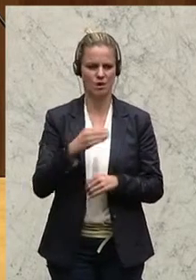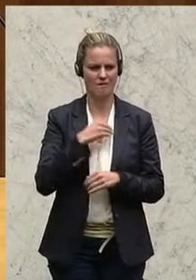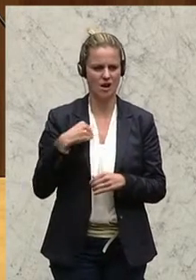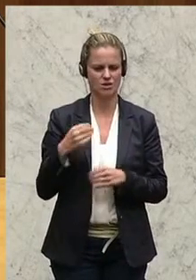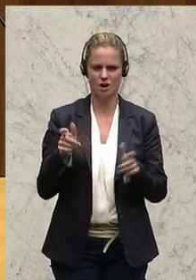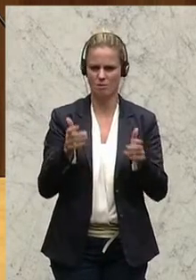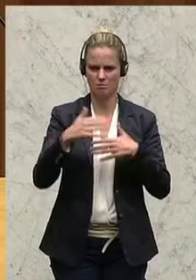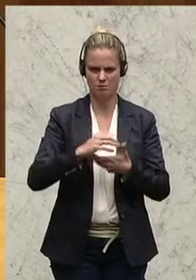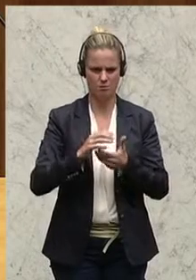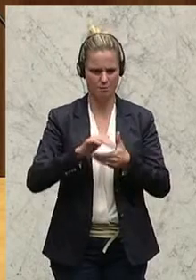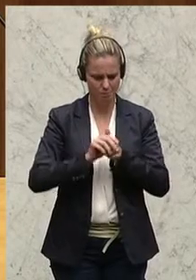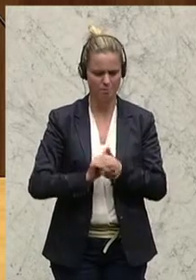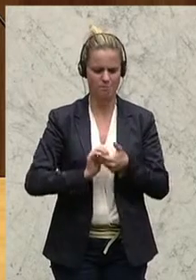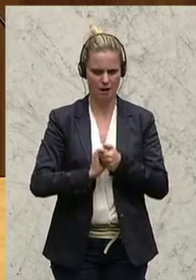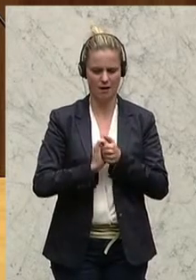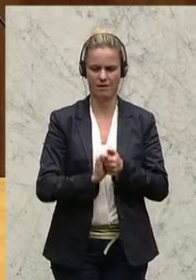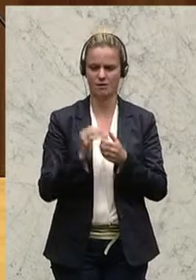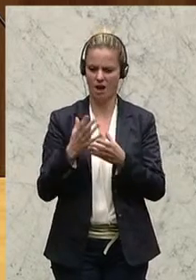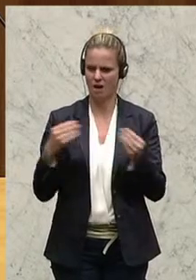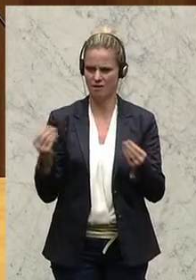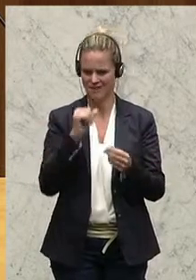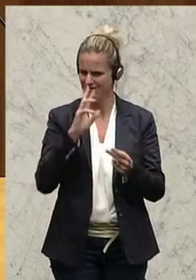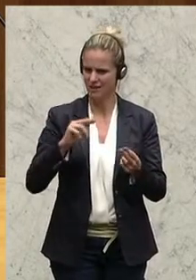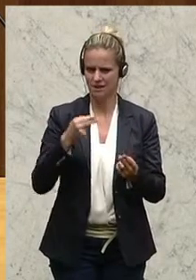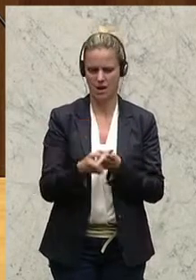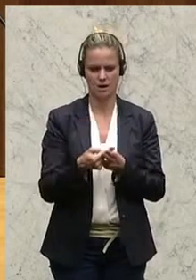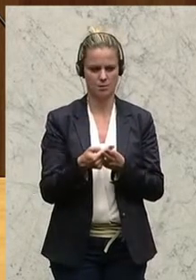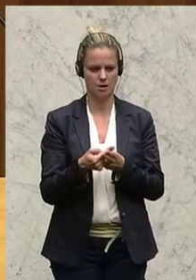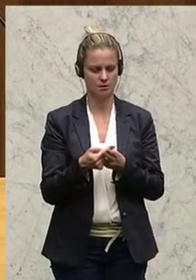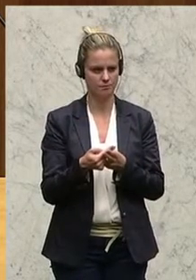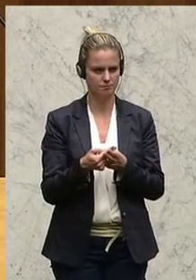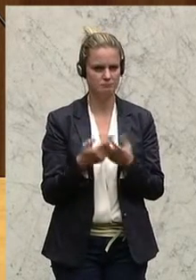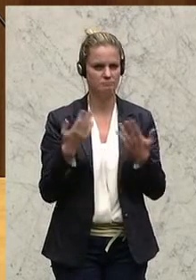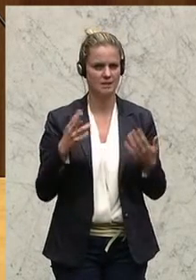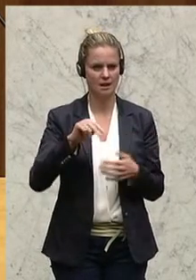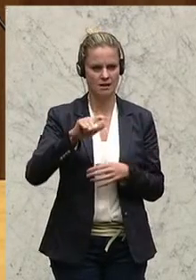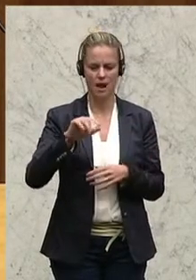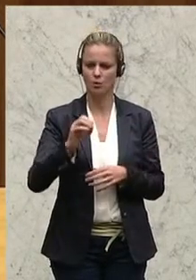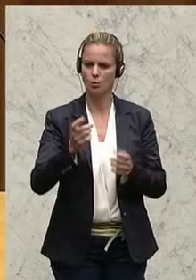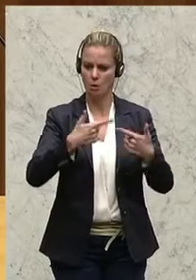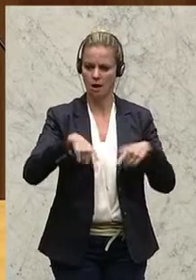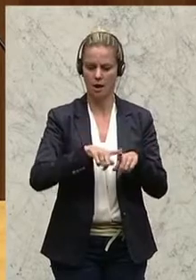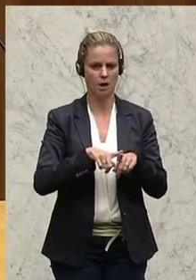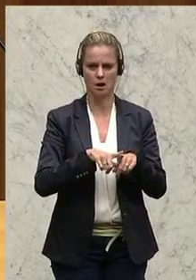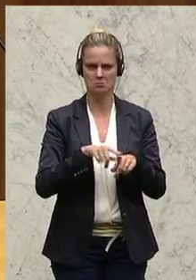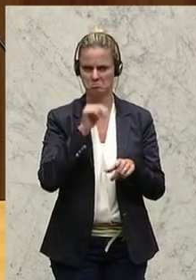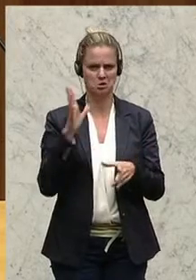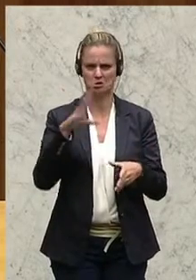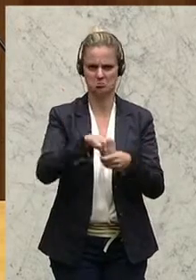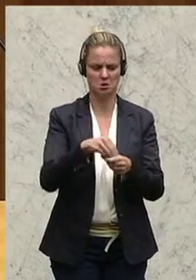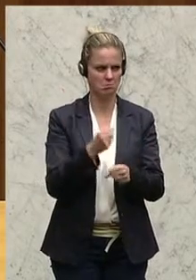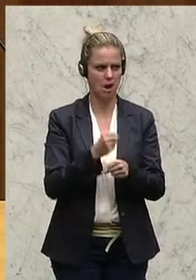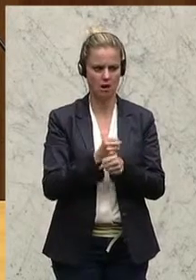Die neuen baltischen NATO-Länder sind dem Vertrag nach ihrer Unabhängigkeit gar nicht erst